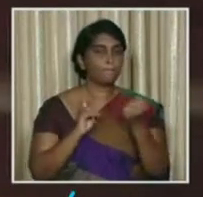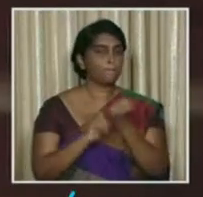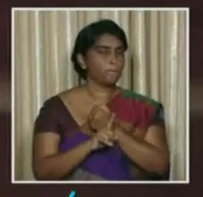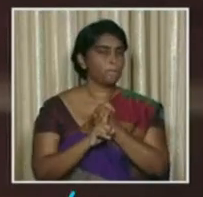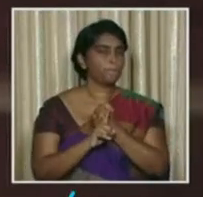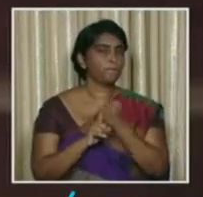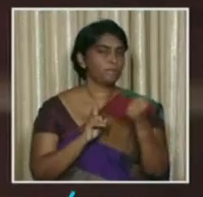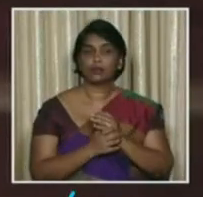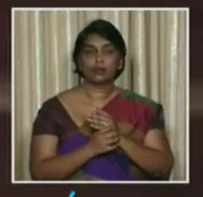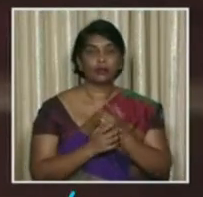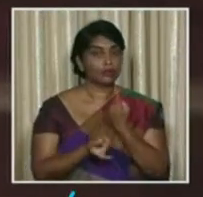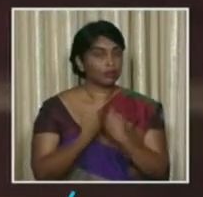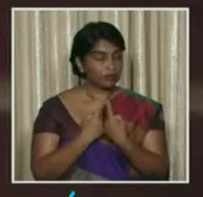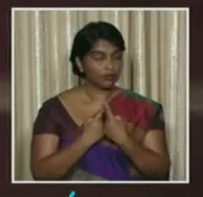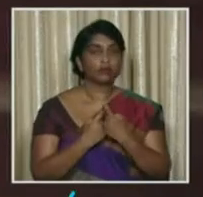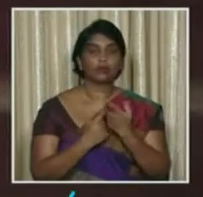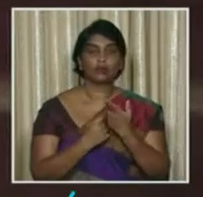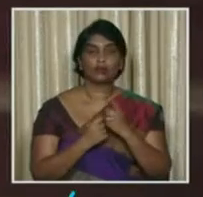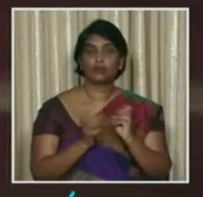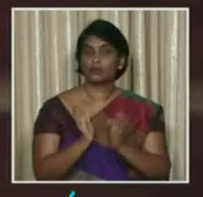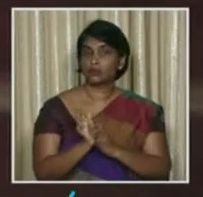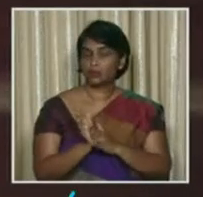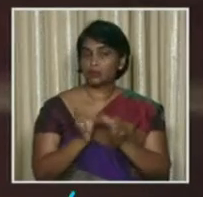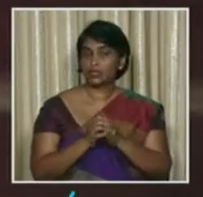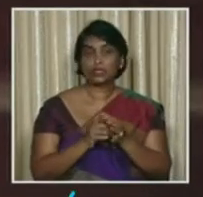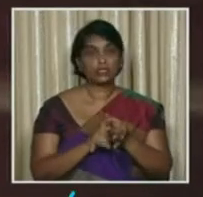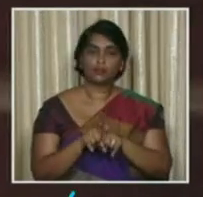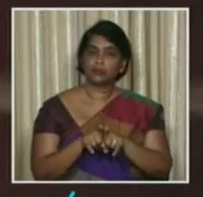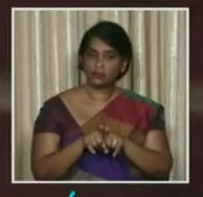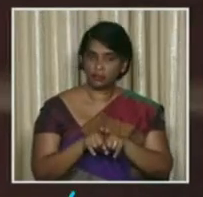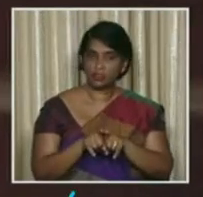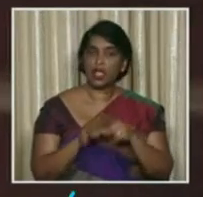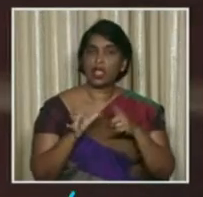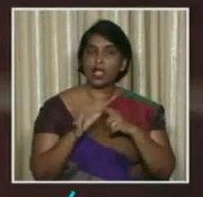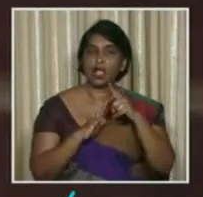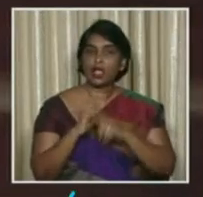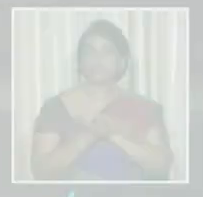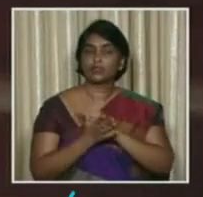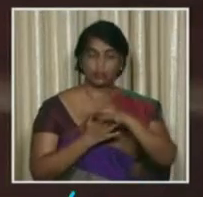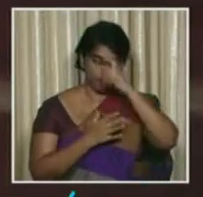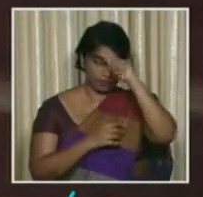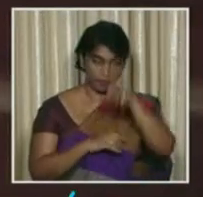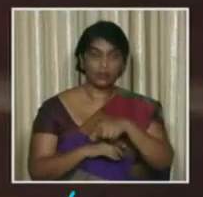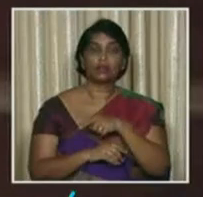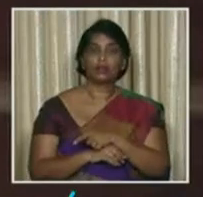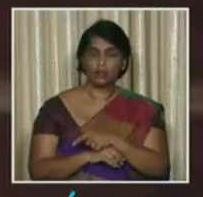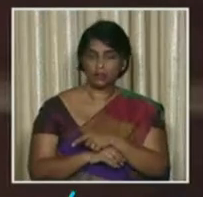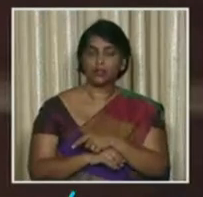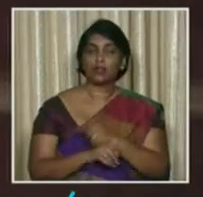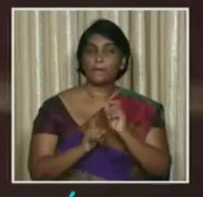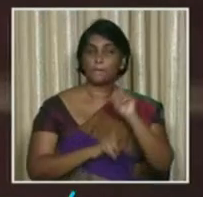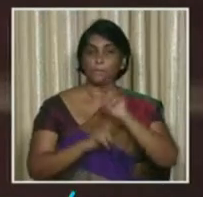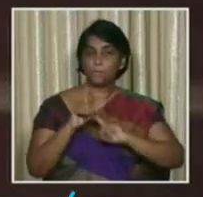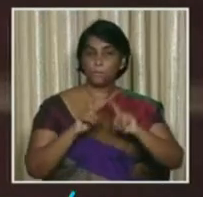වෙන්න ඉඩකඩ තියෙනවා. ආංශික අධීක්ෂණ කාරක සභාවේ සභාපතිවරයා විදිහට අජිත් මාන්නප්පෙරුම මැතිතුමා මේ පාර්ලිමේන්තුවේ